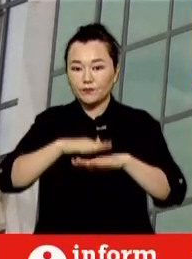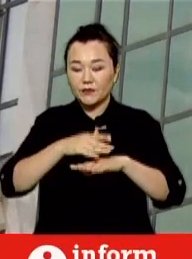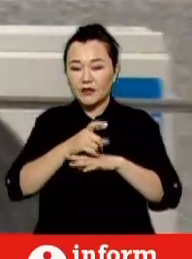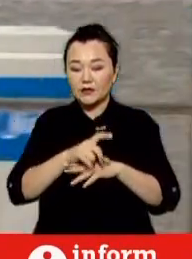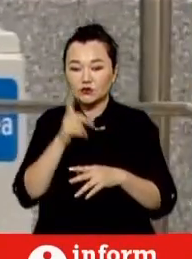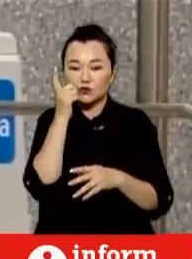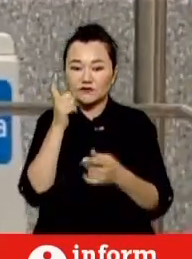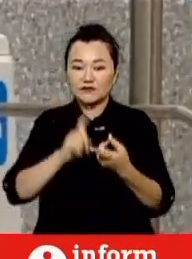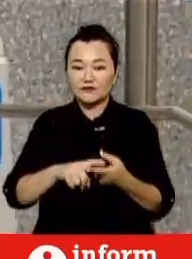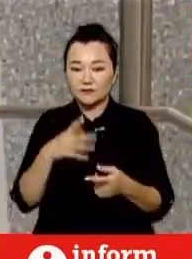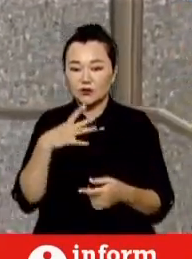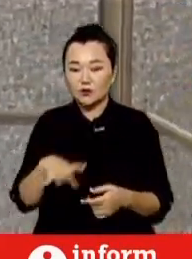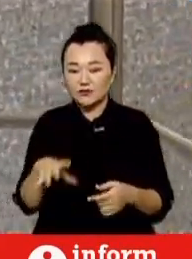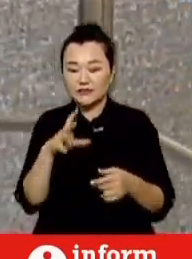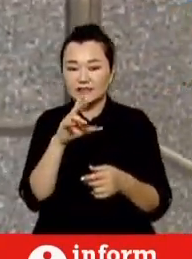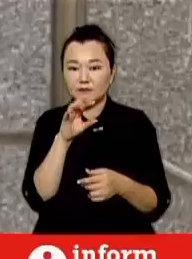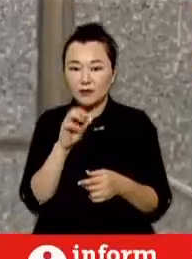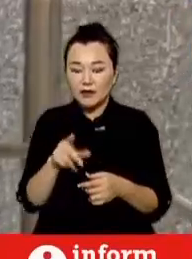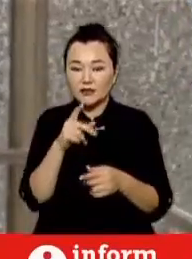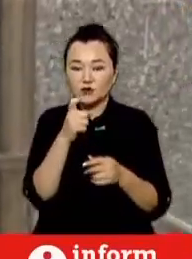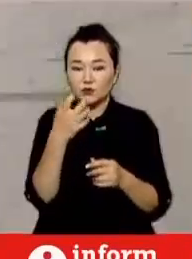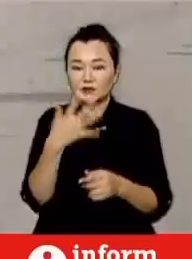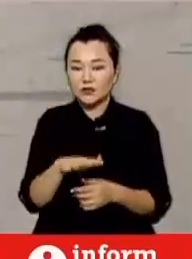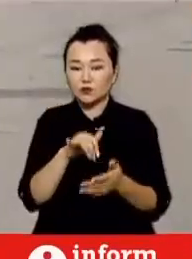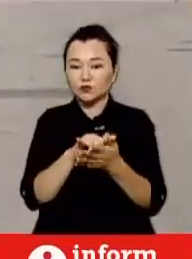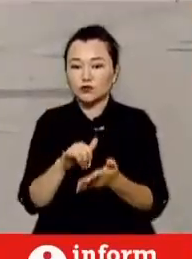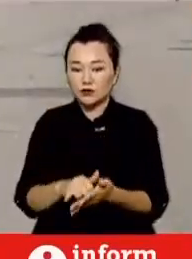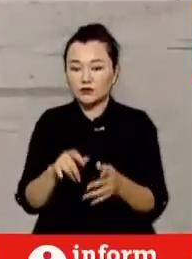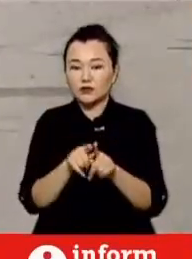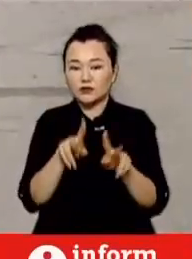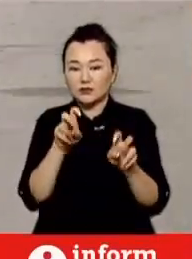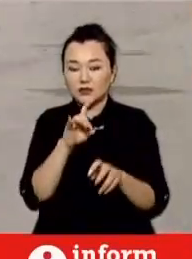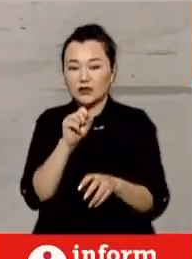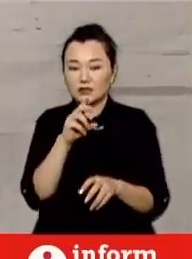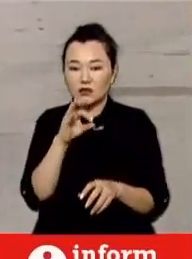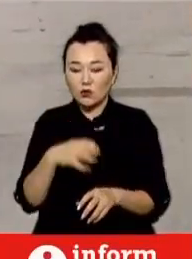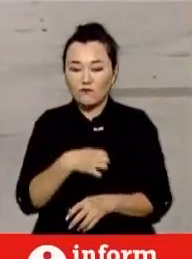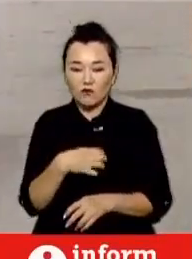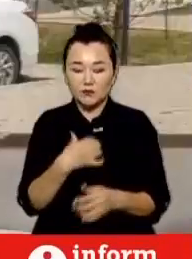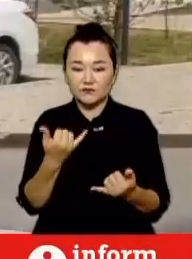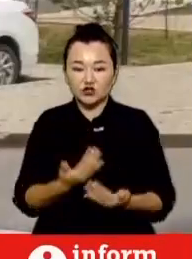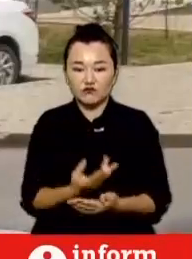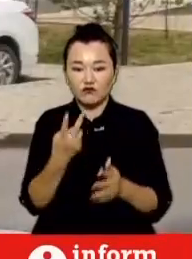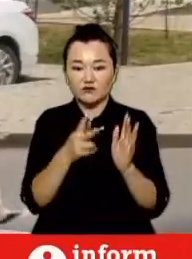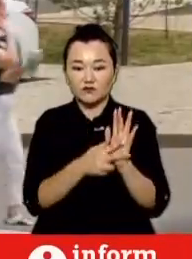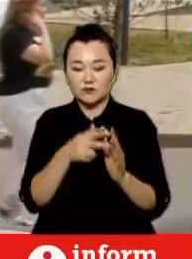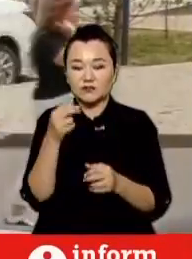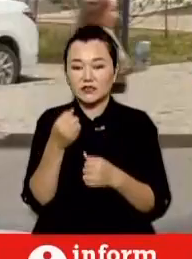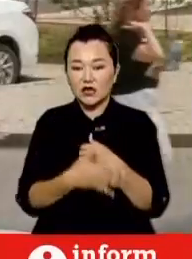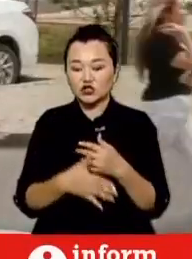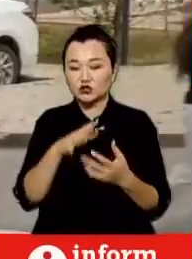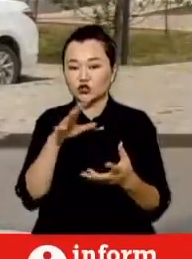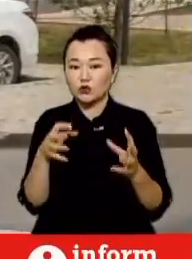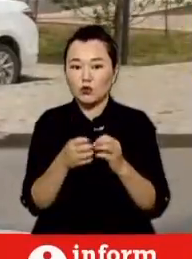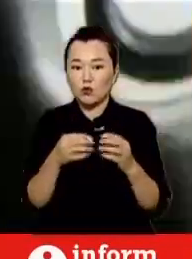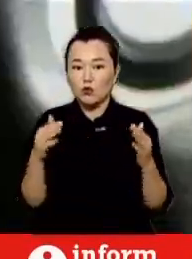сотовой связи приходится снимать почти 150 установок. Так называемые радиофобы сегодня живут в 28 столичных жилых